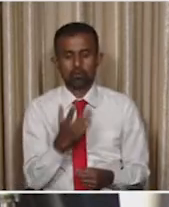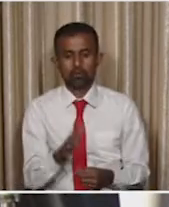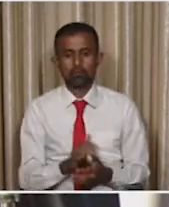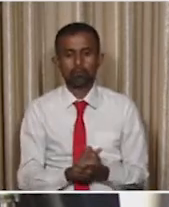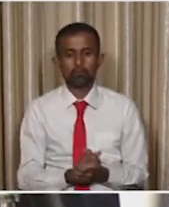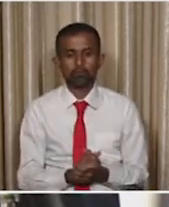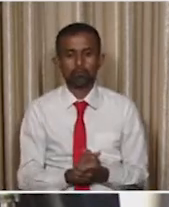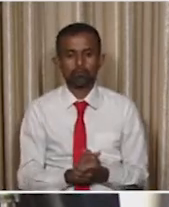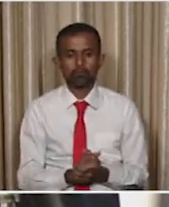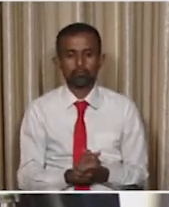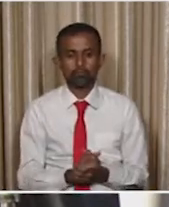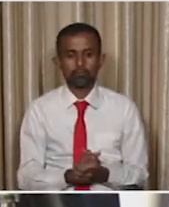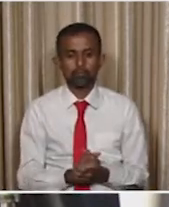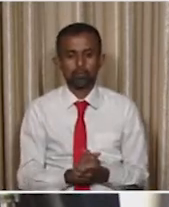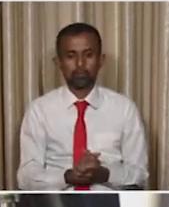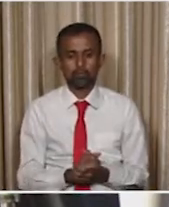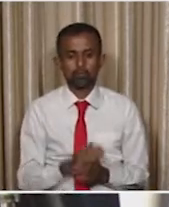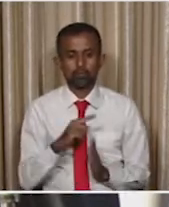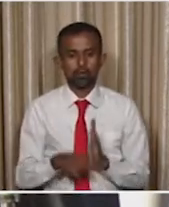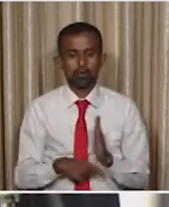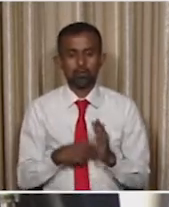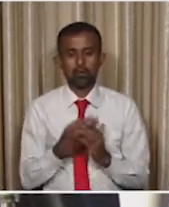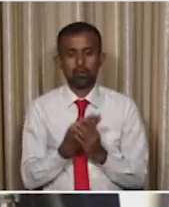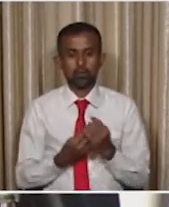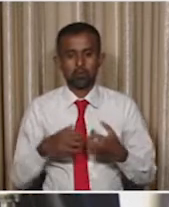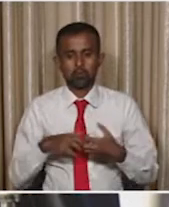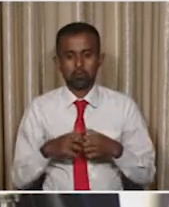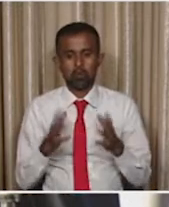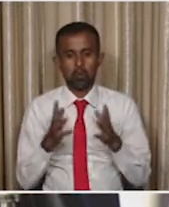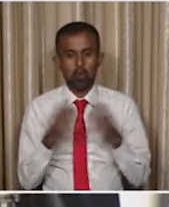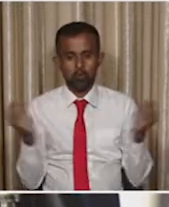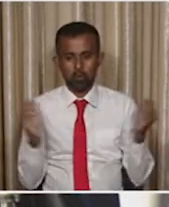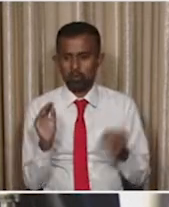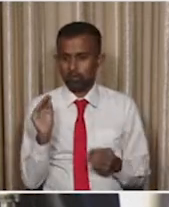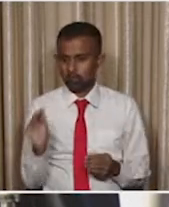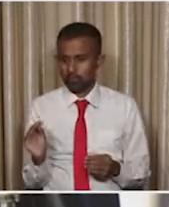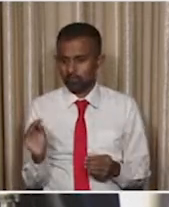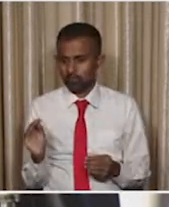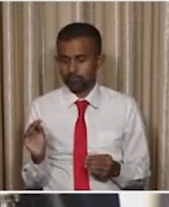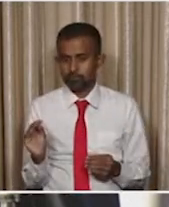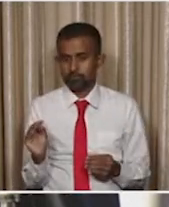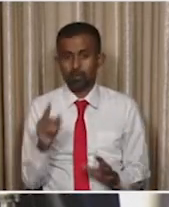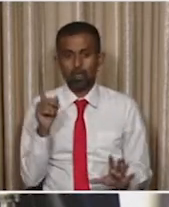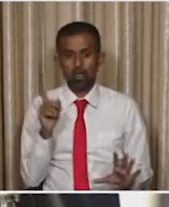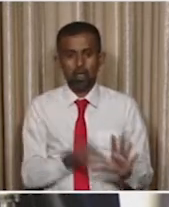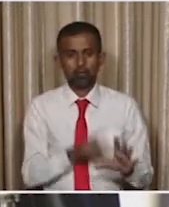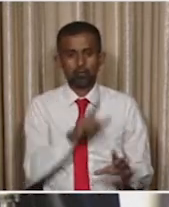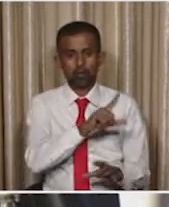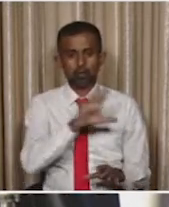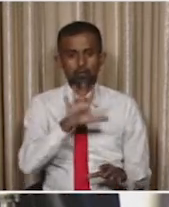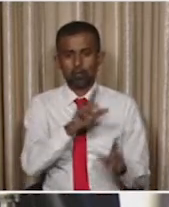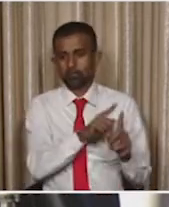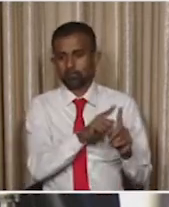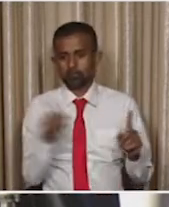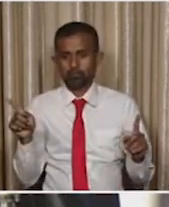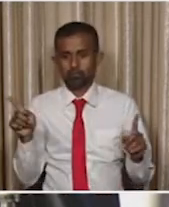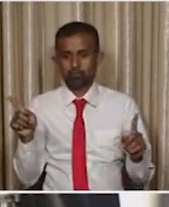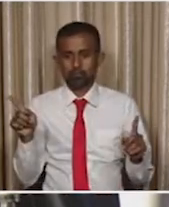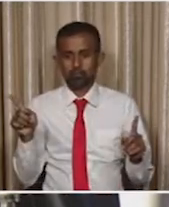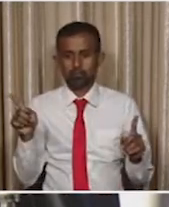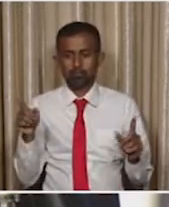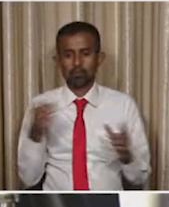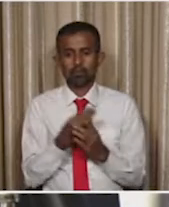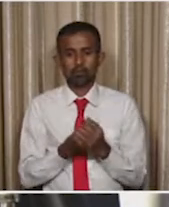இந்த நாட்டினுடைய இனப்பிரச்சினை தீர்க்கப்பட வேண்டுமாக இருந்தால் 75 வருடங்களாக இந்த நாட்டிலே இந்த இனங்களுக்கு இடையில்